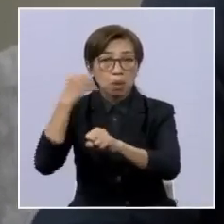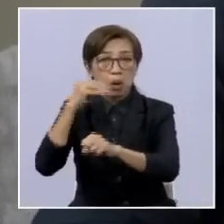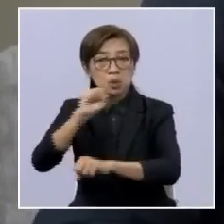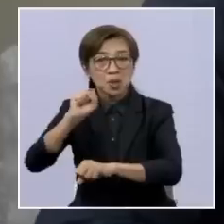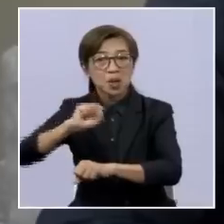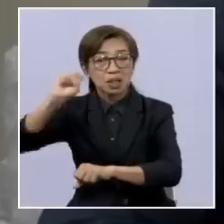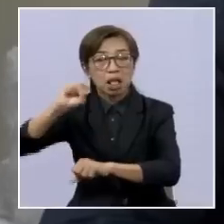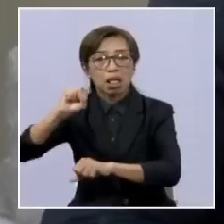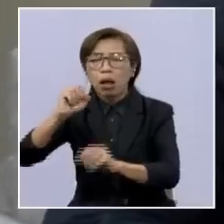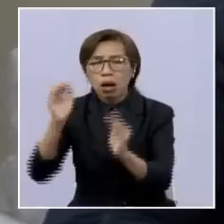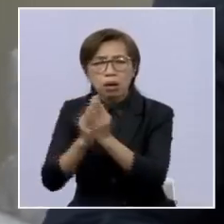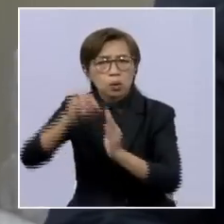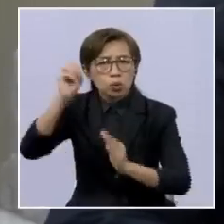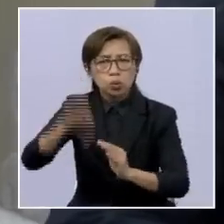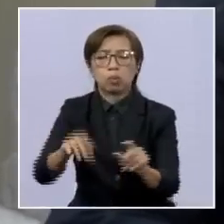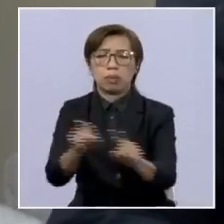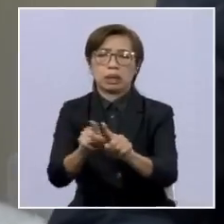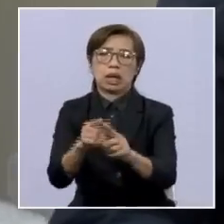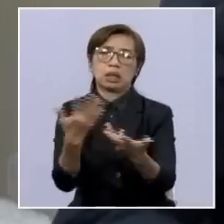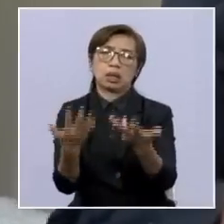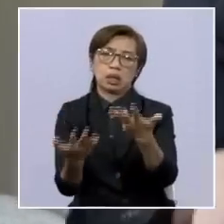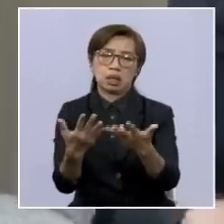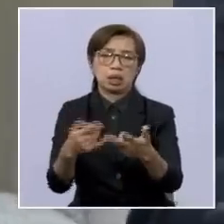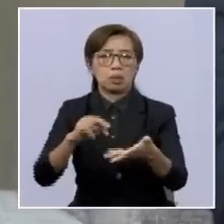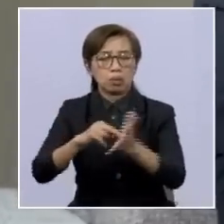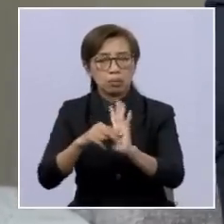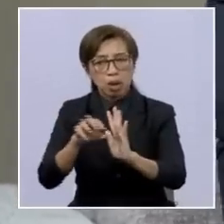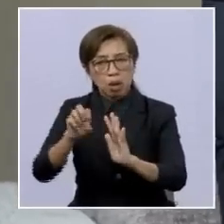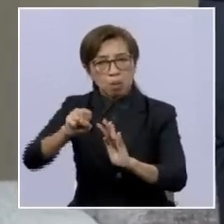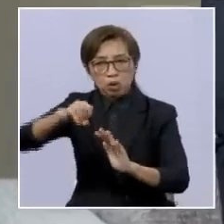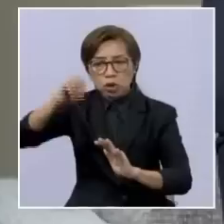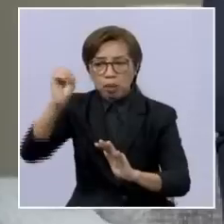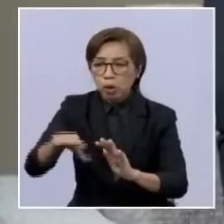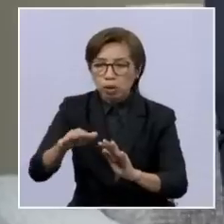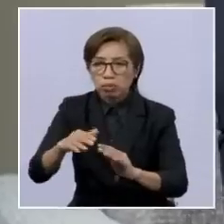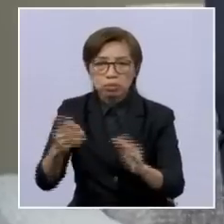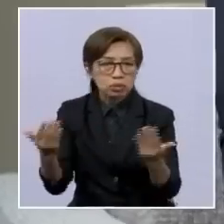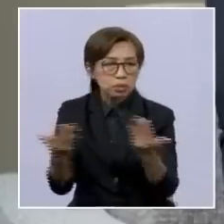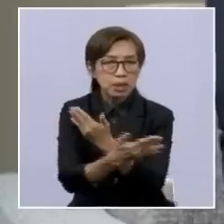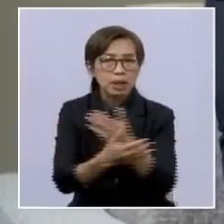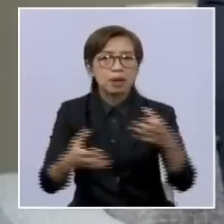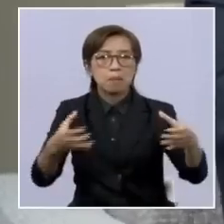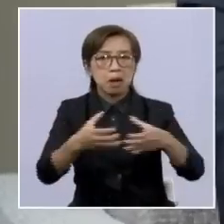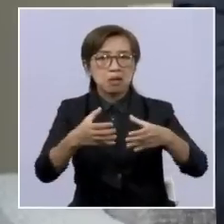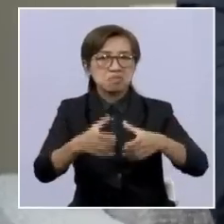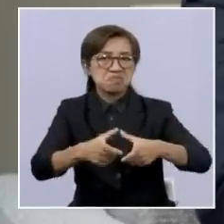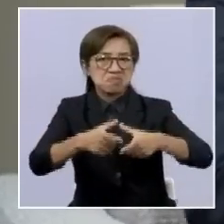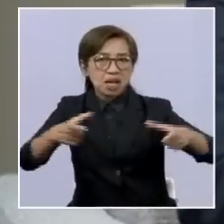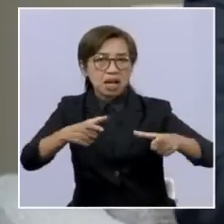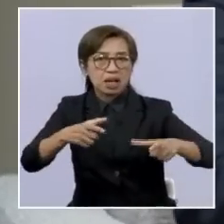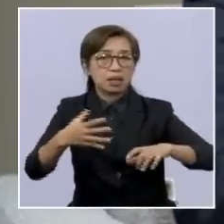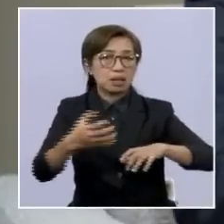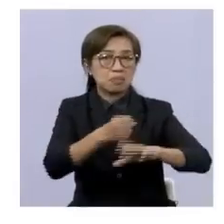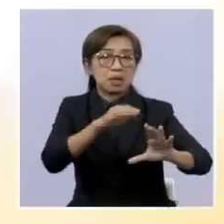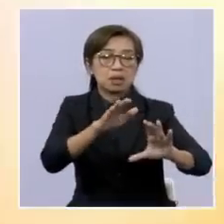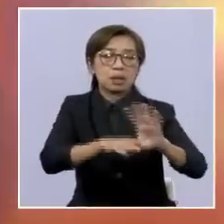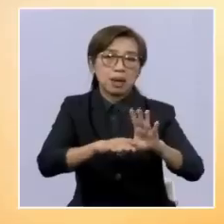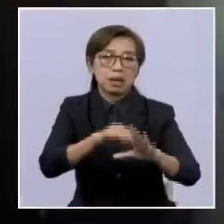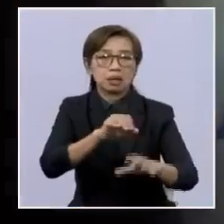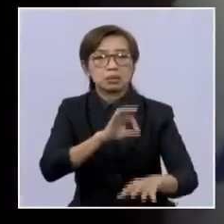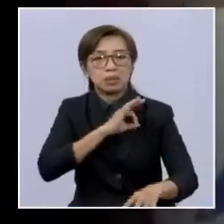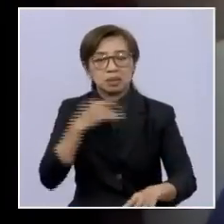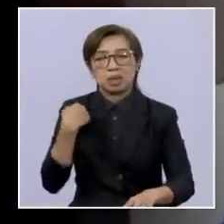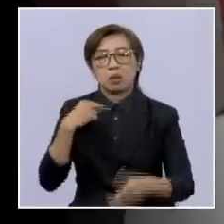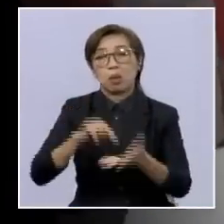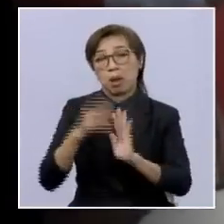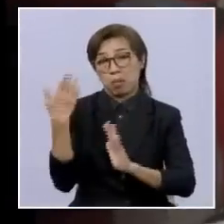กหรือไม่ก็พอสอบตกปุ๊บก็ต้องไปพึ่งพรรคขนาดใหญ่คือช่วงนั้นต้องยอมรับว่ากระแสพร